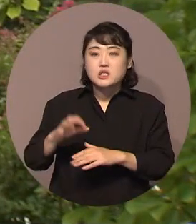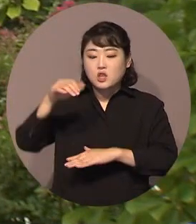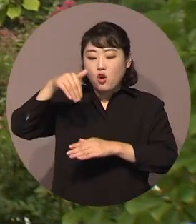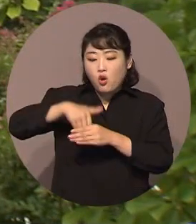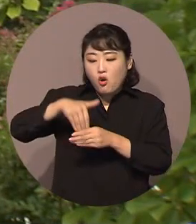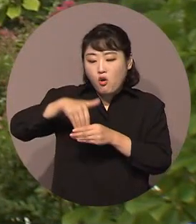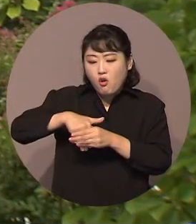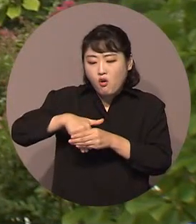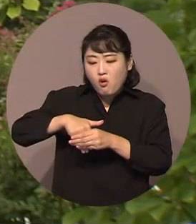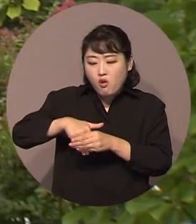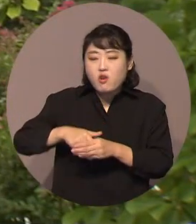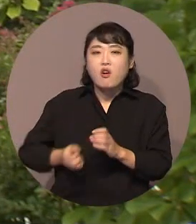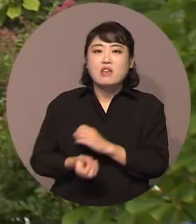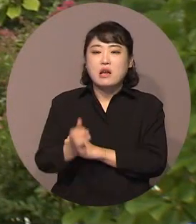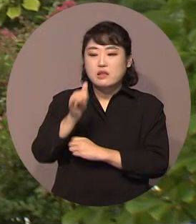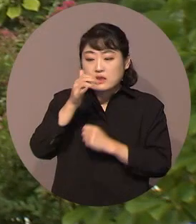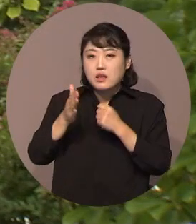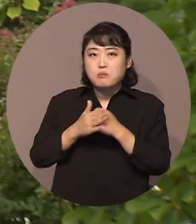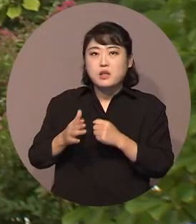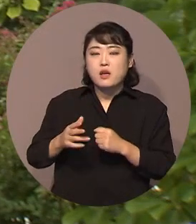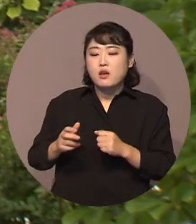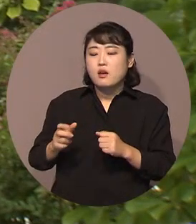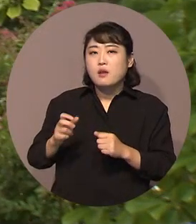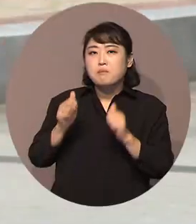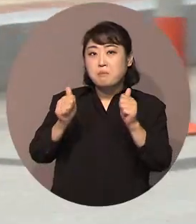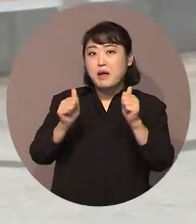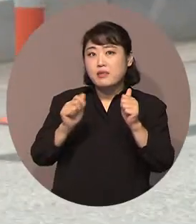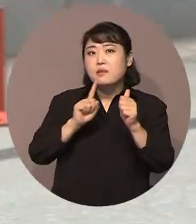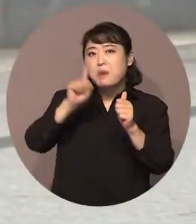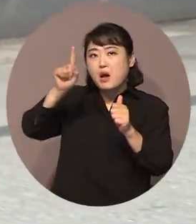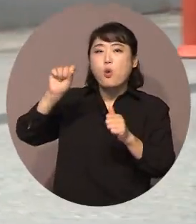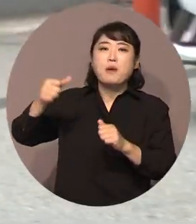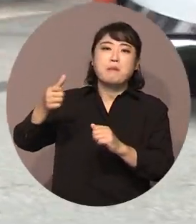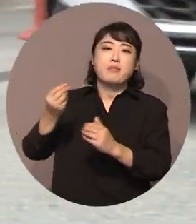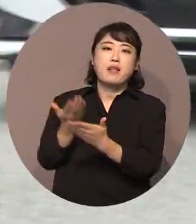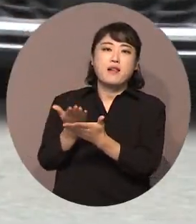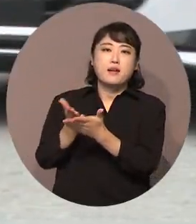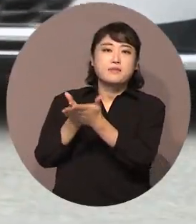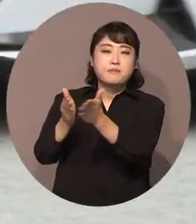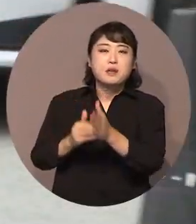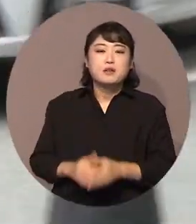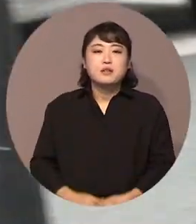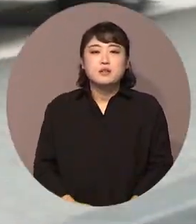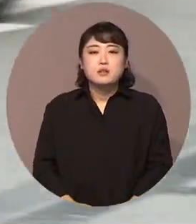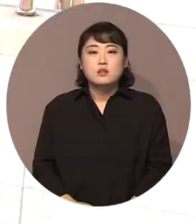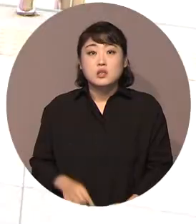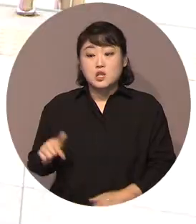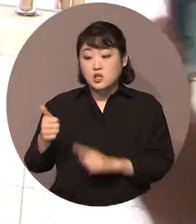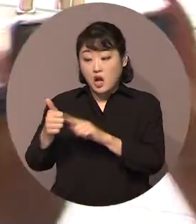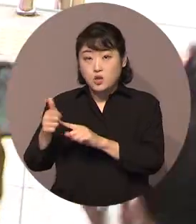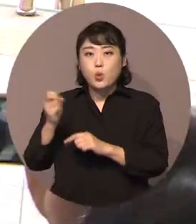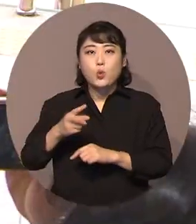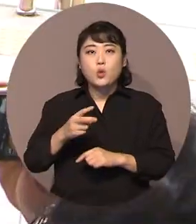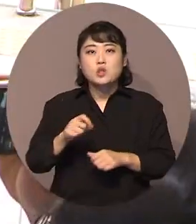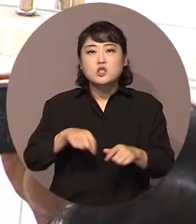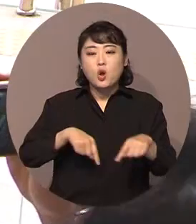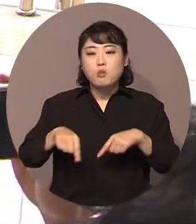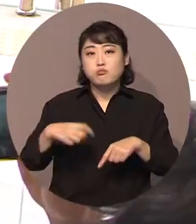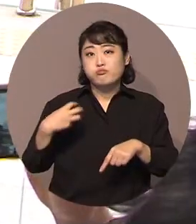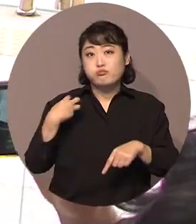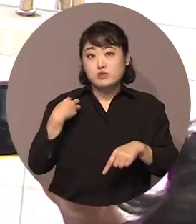고려해야 한다며 벌금 500만 원을 구형했습니다. 또 서구청장과 정무특보가 범행에 이르게 된